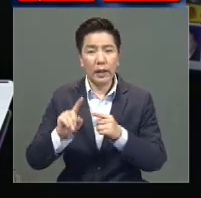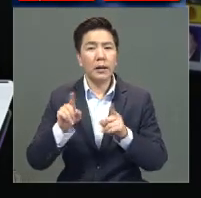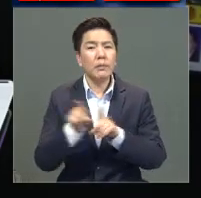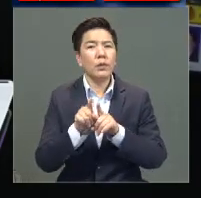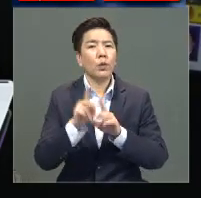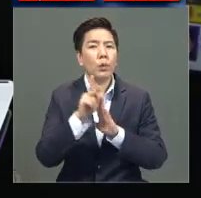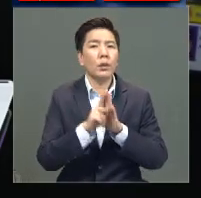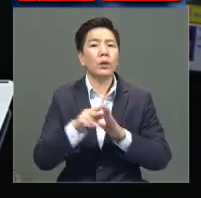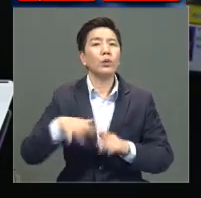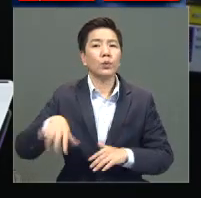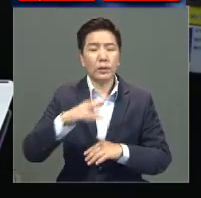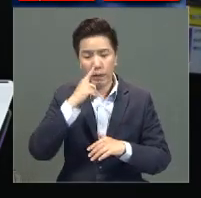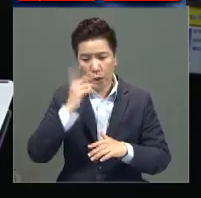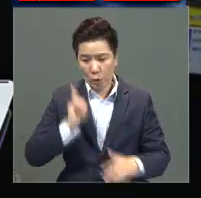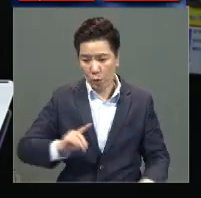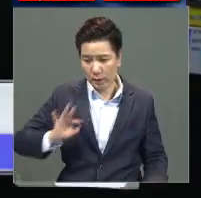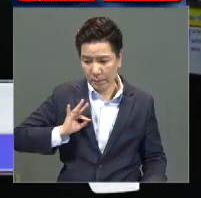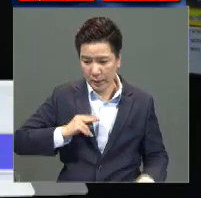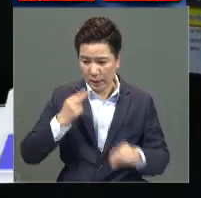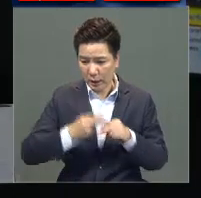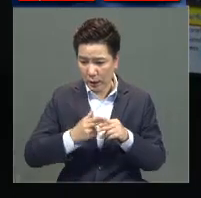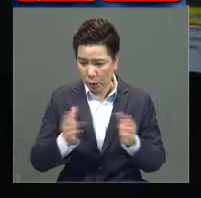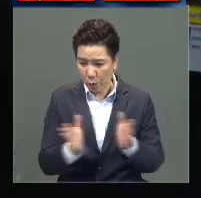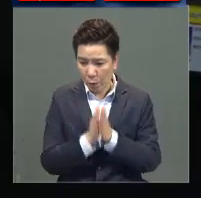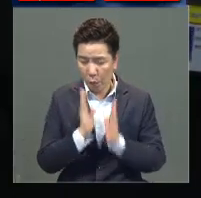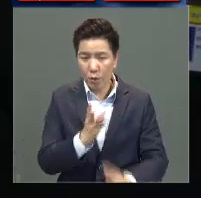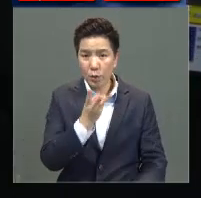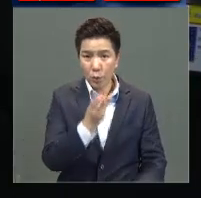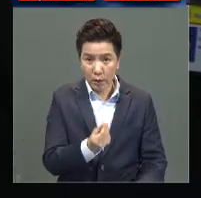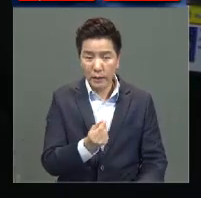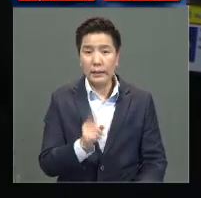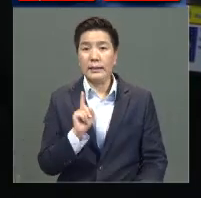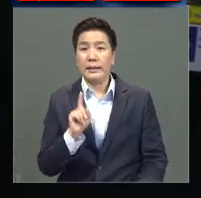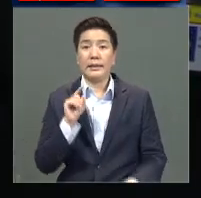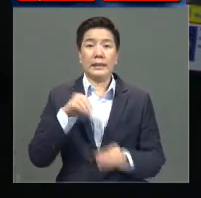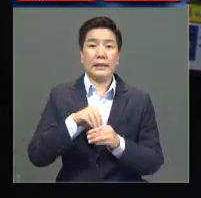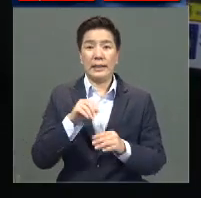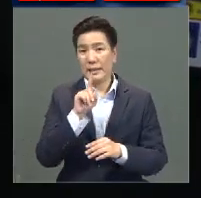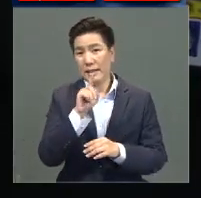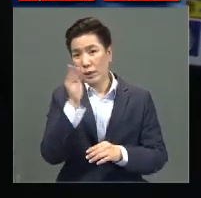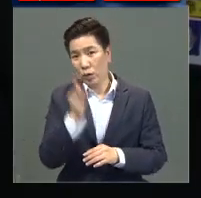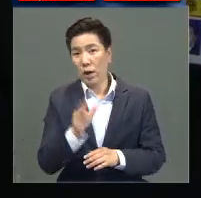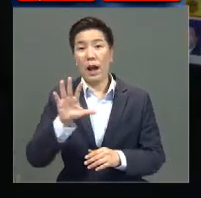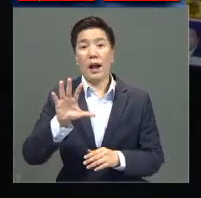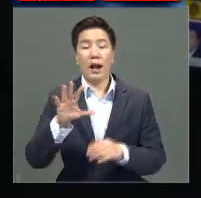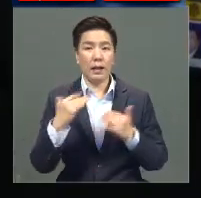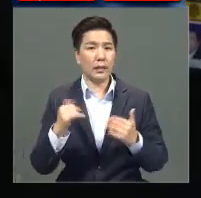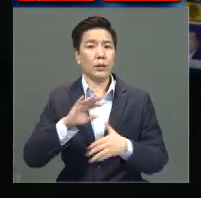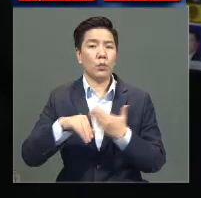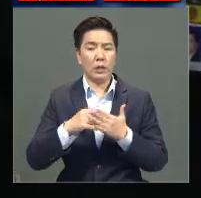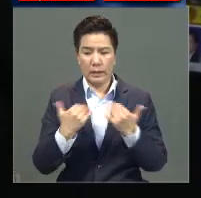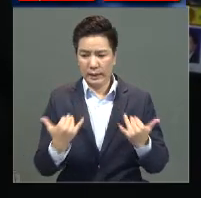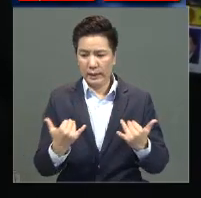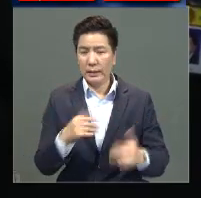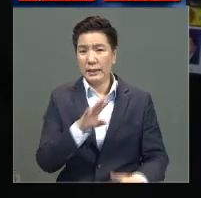ไปเช่นต้องมีสมาชิกเข้าชื่อกัน1ใน5ของจำนวนสมาชิกทั้งหมดที่มีอยู่ขณะนี้เร